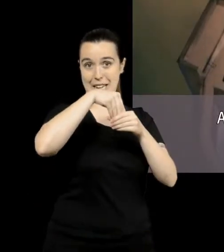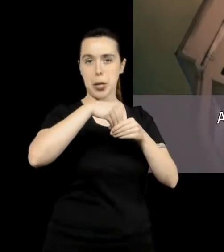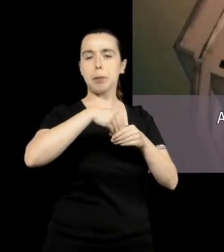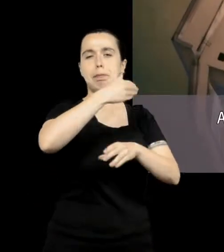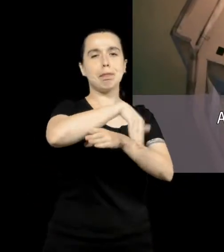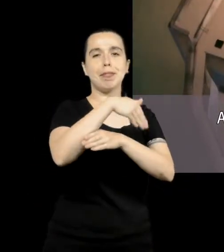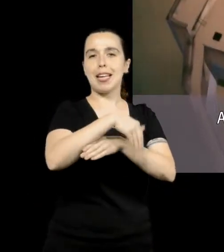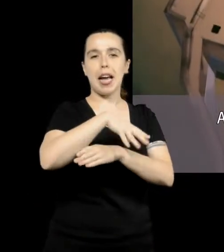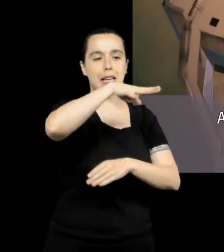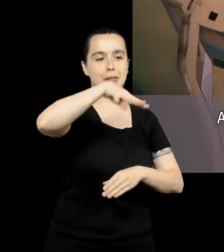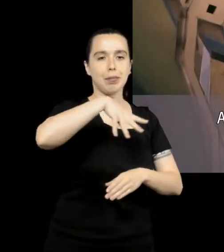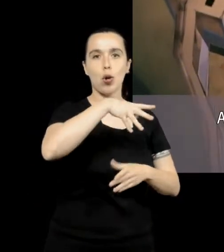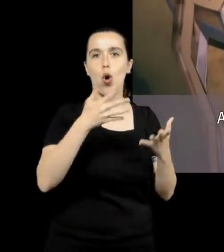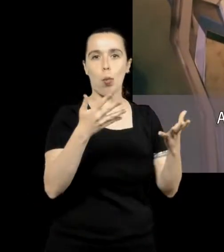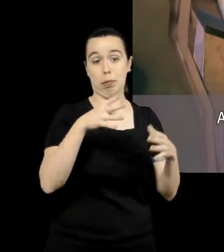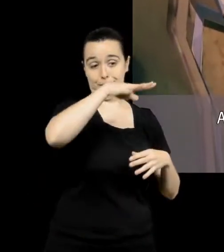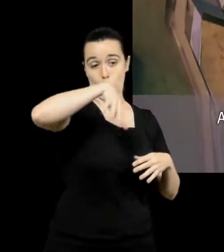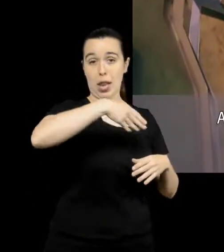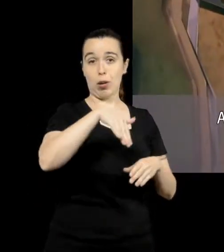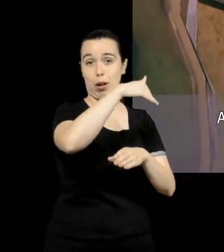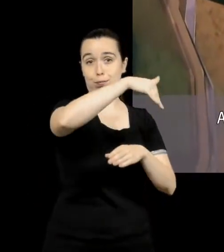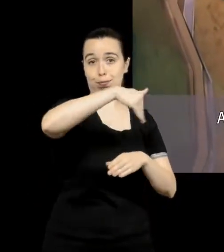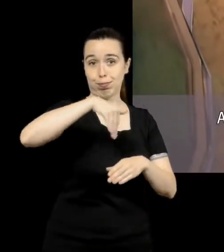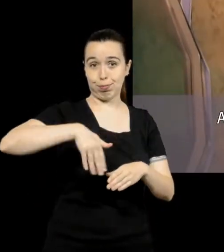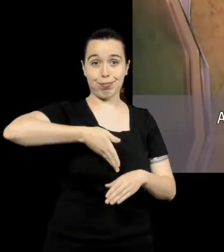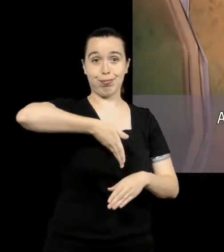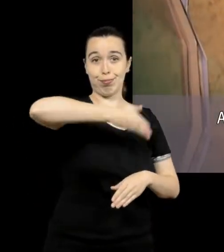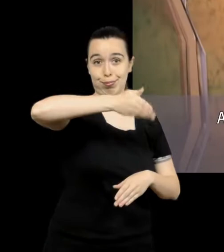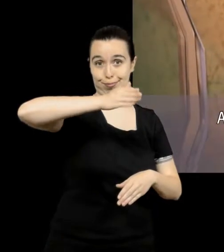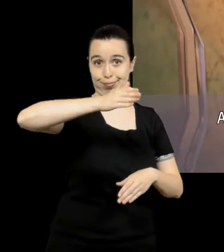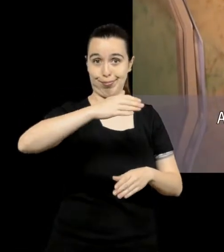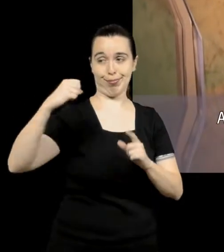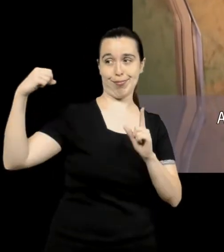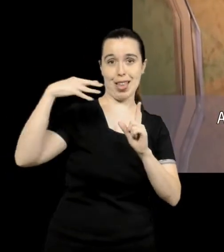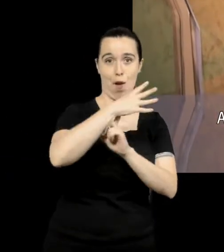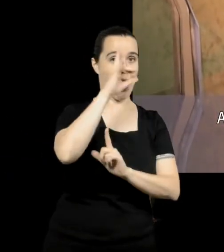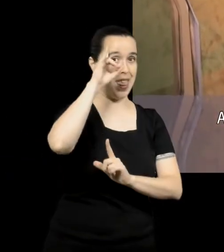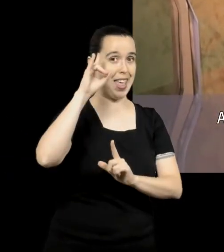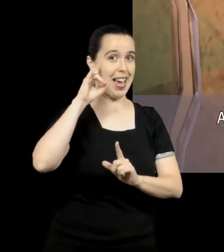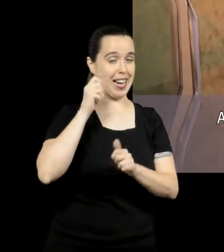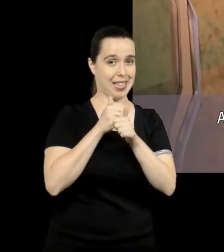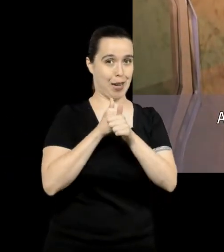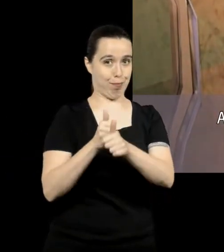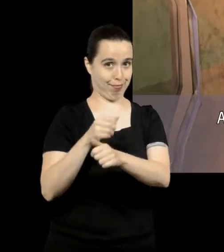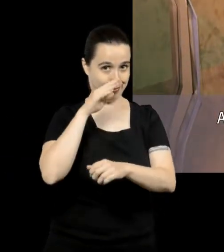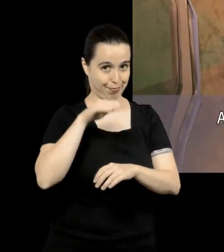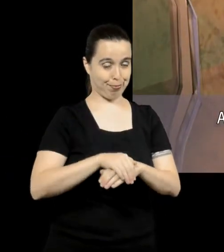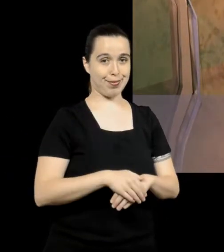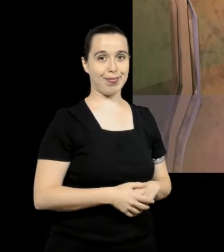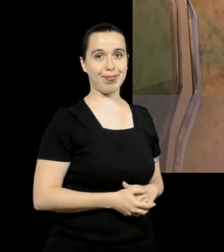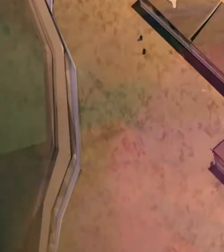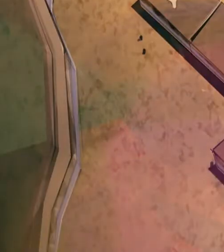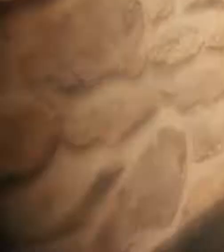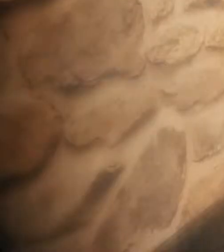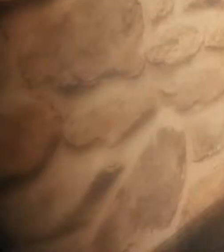A l'interior de la muralla, els carrers s'ordenaven longitudinalment i transversalment, en forma de retícula, seguint una pauta